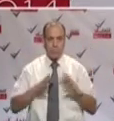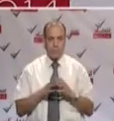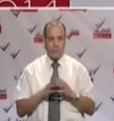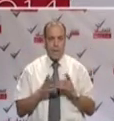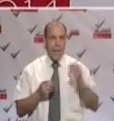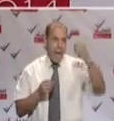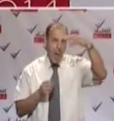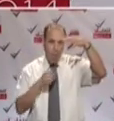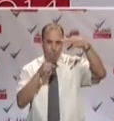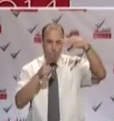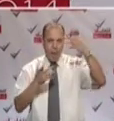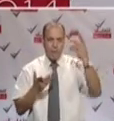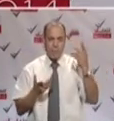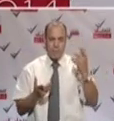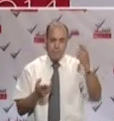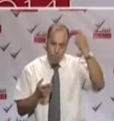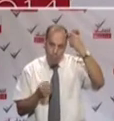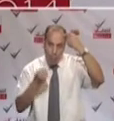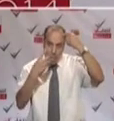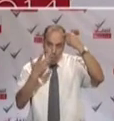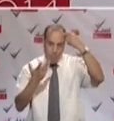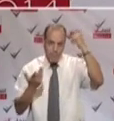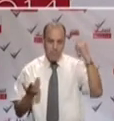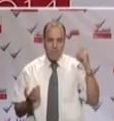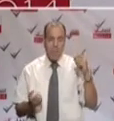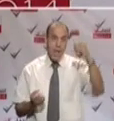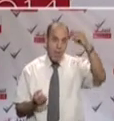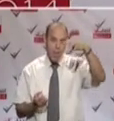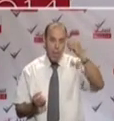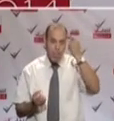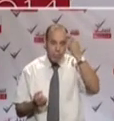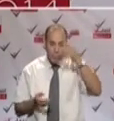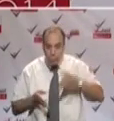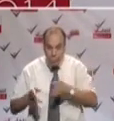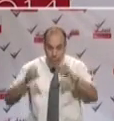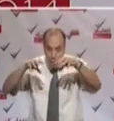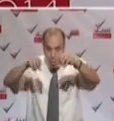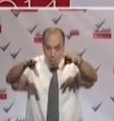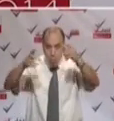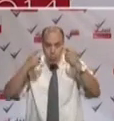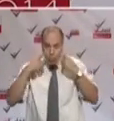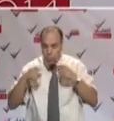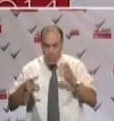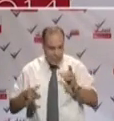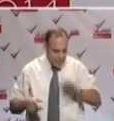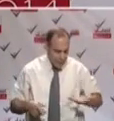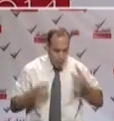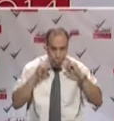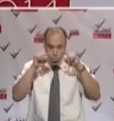هي الأنبوبة اللي تنور العقول وتنور الطريق أمامنا وأمام